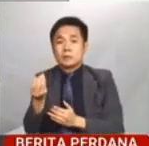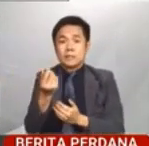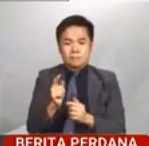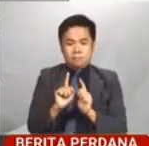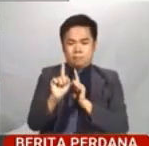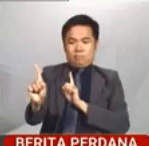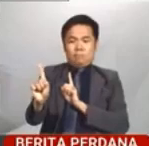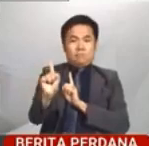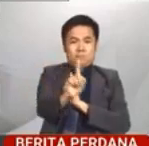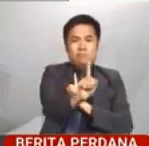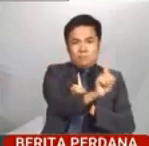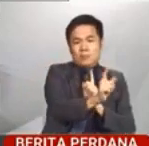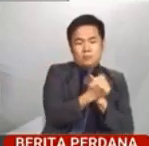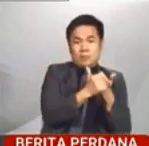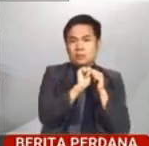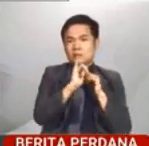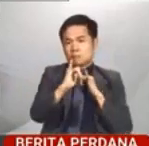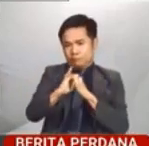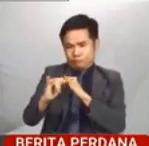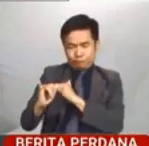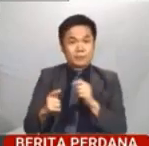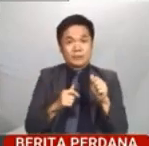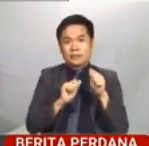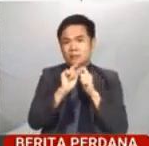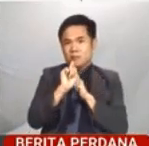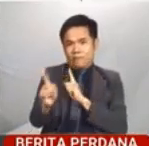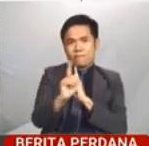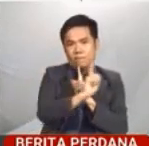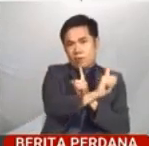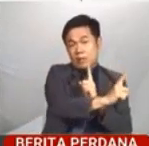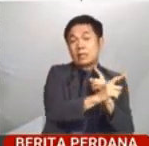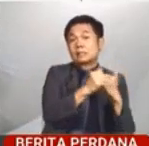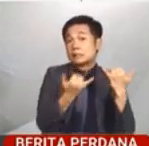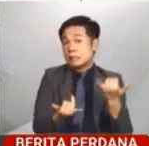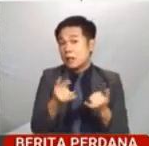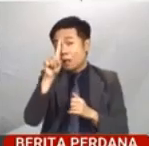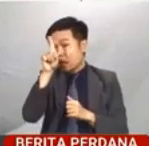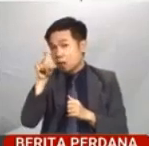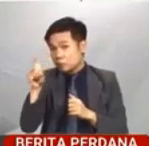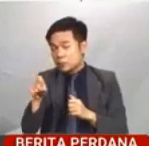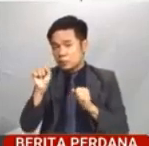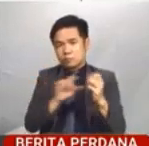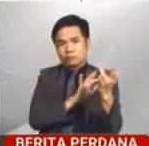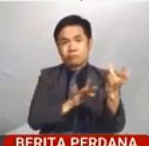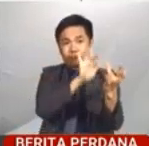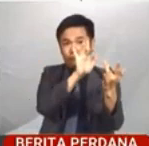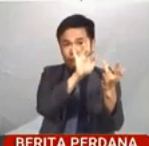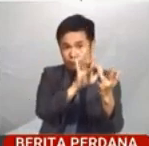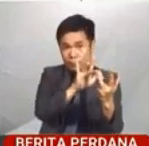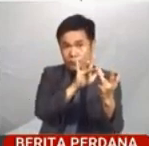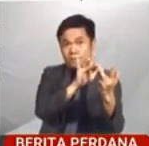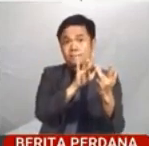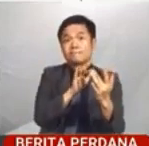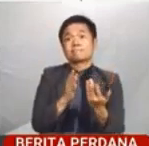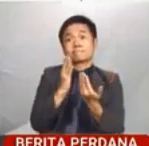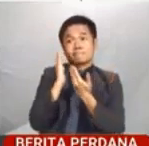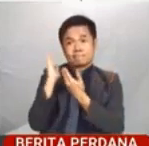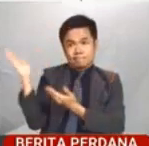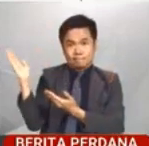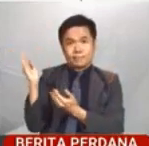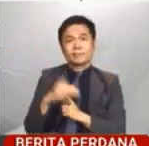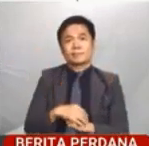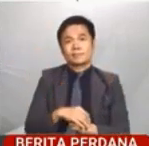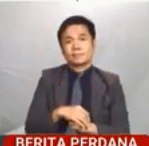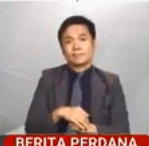sosial antara satu sama lain sebarang pertanyaan lanjut boleh diajukan kepada pusat pengurusan operasi negara seperti talian